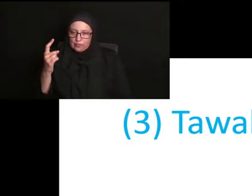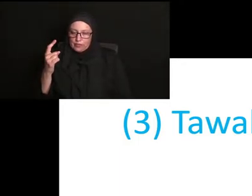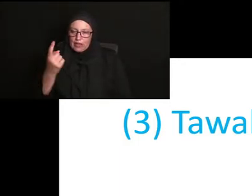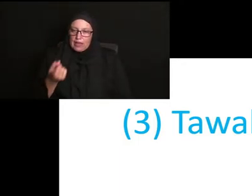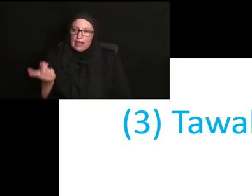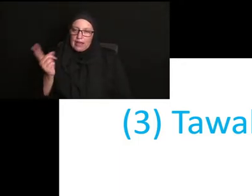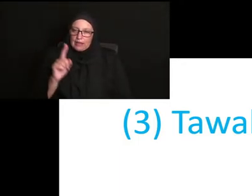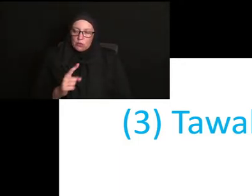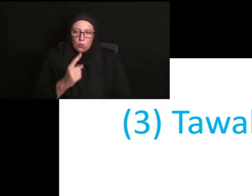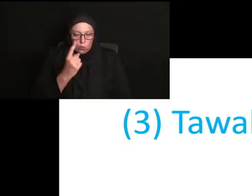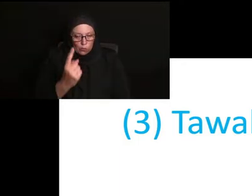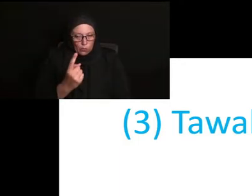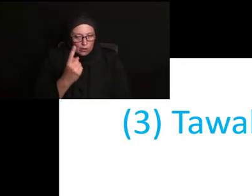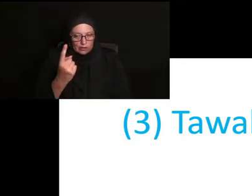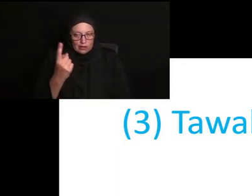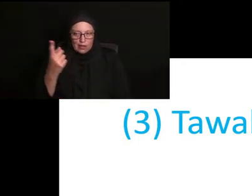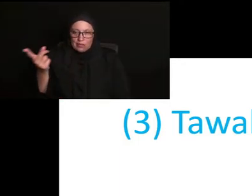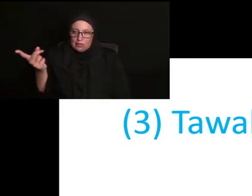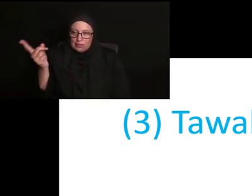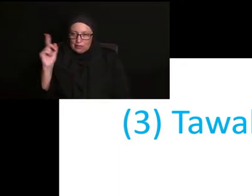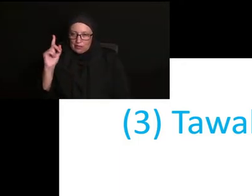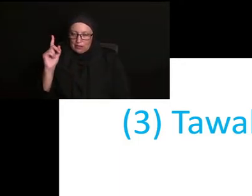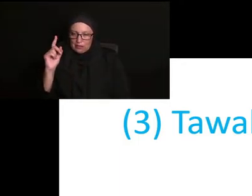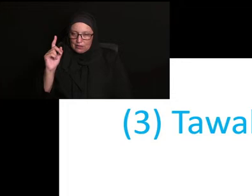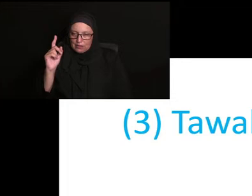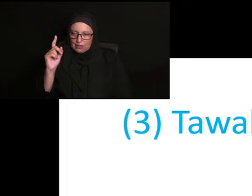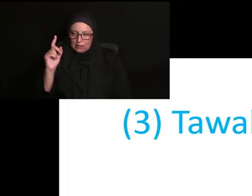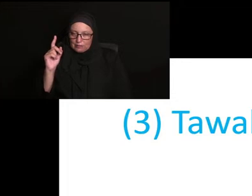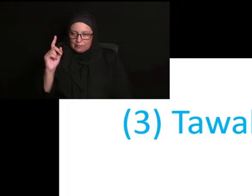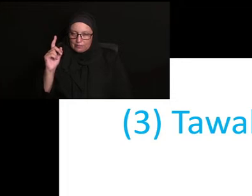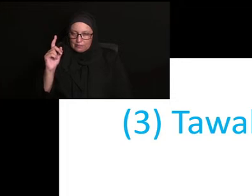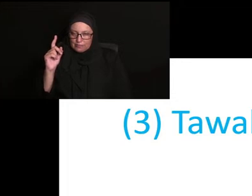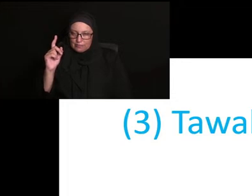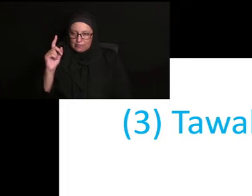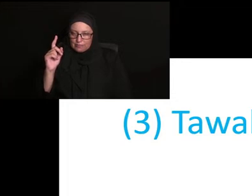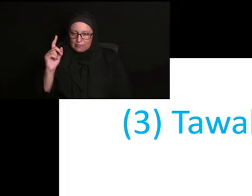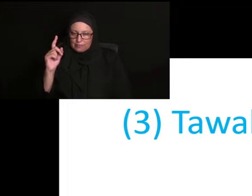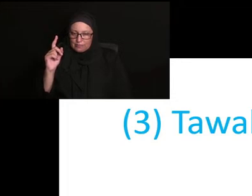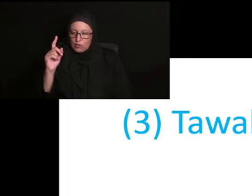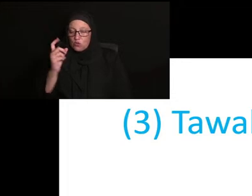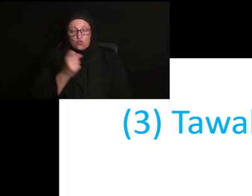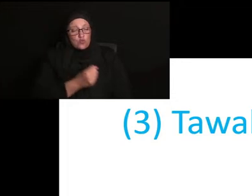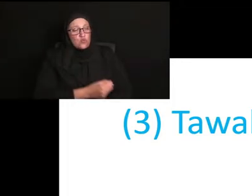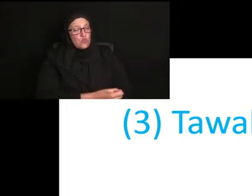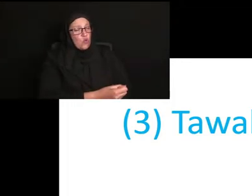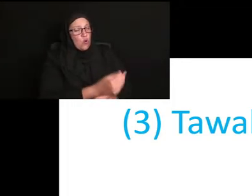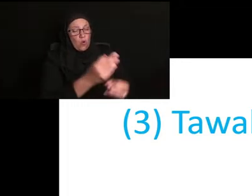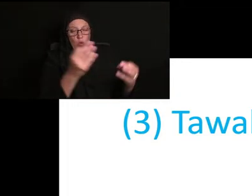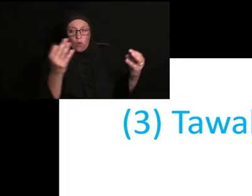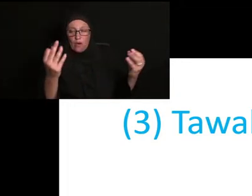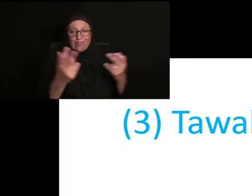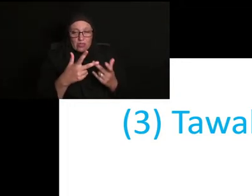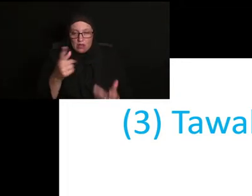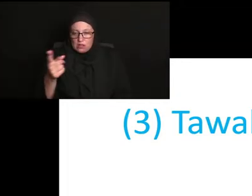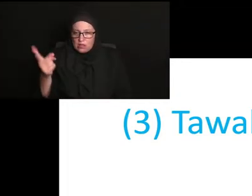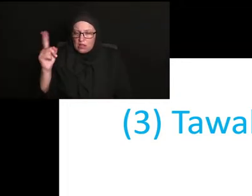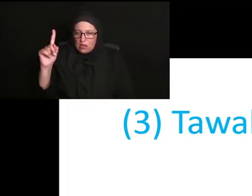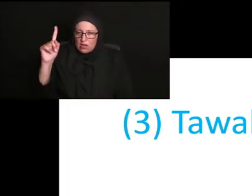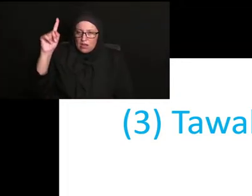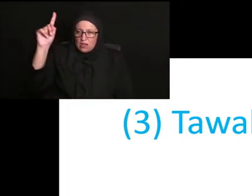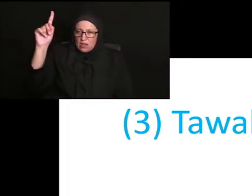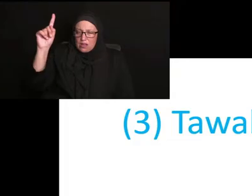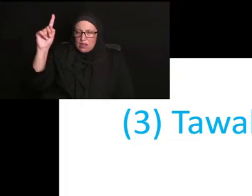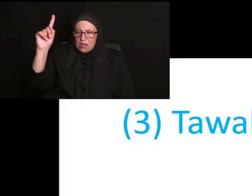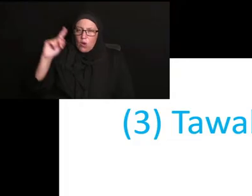اللَّهِ, there's no time to explain, but it means alone, upon Allah alone shall